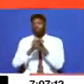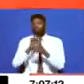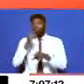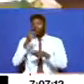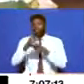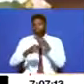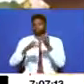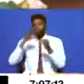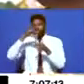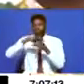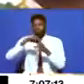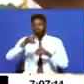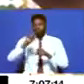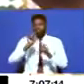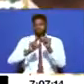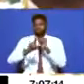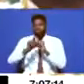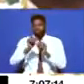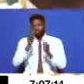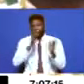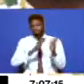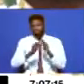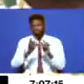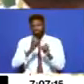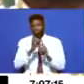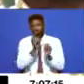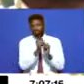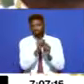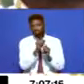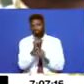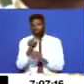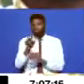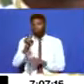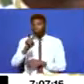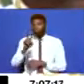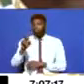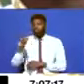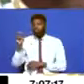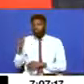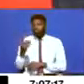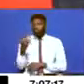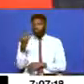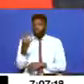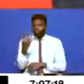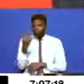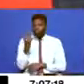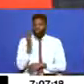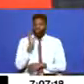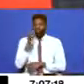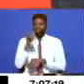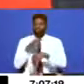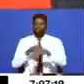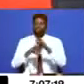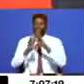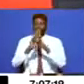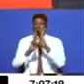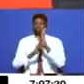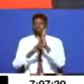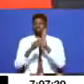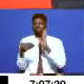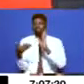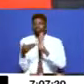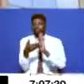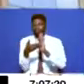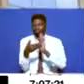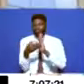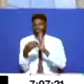hicho iliyoratibiwa kati ya tarehe 11 na 22 Aprili itaambatana na kanuni zilizowekwa.